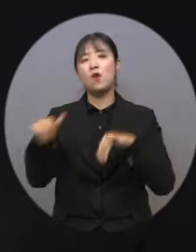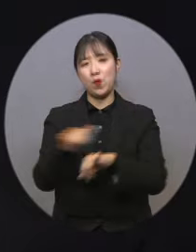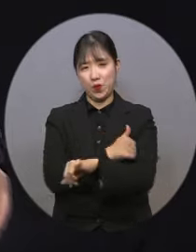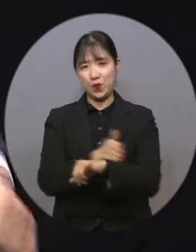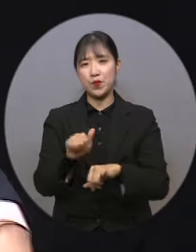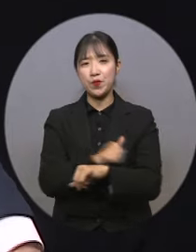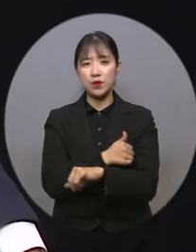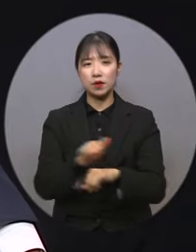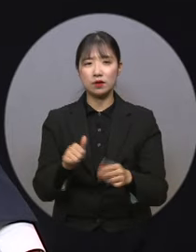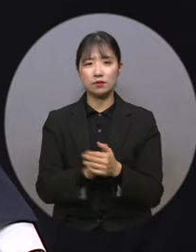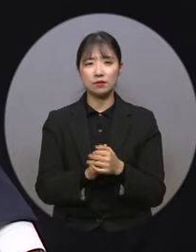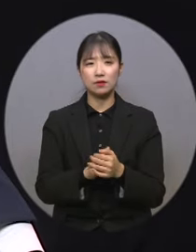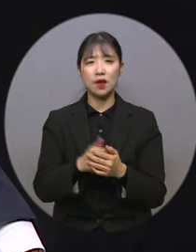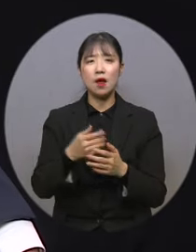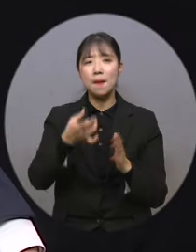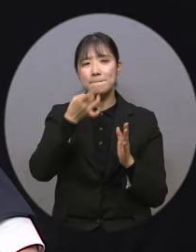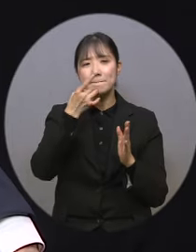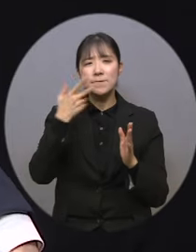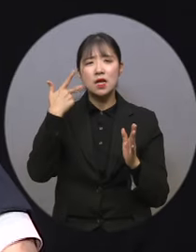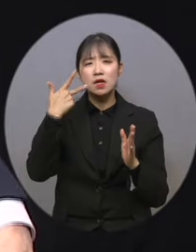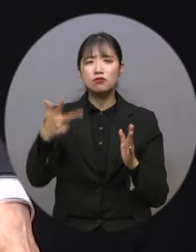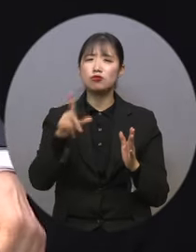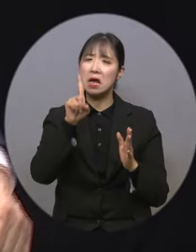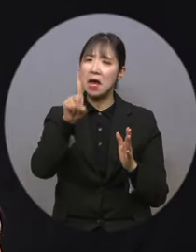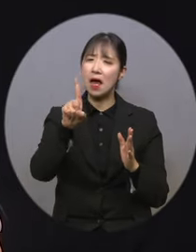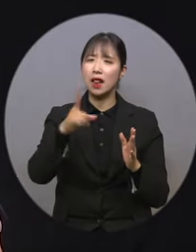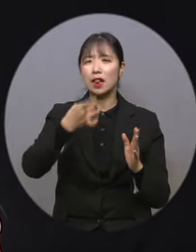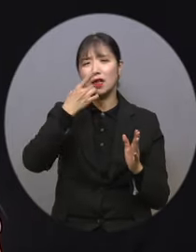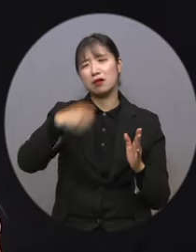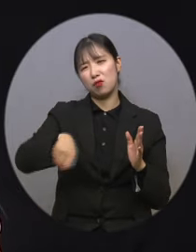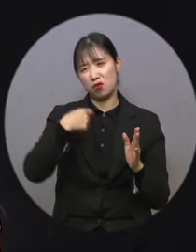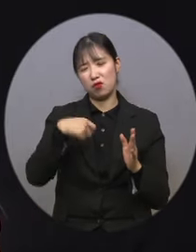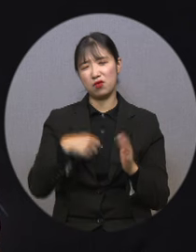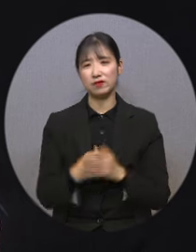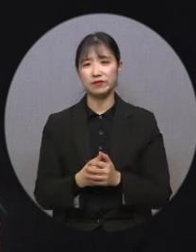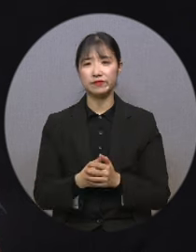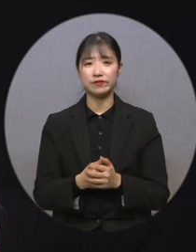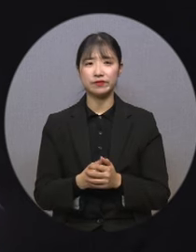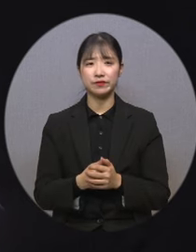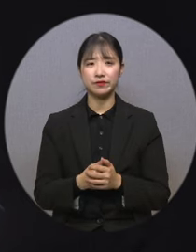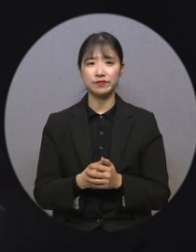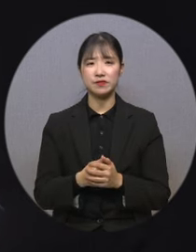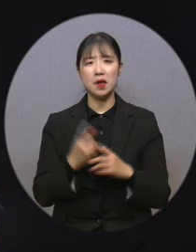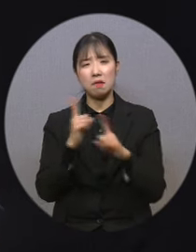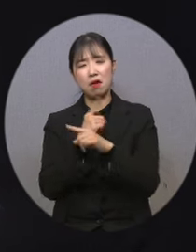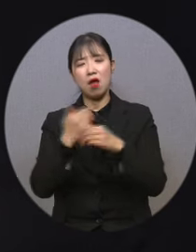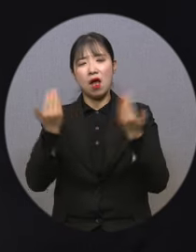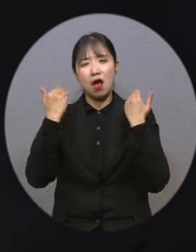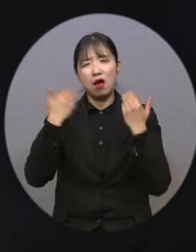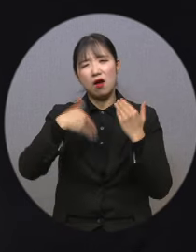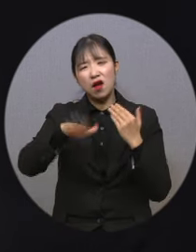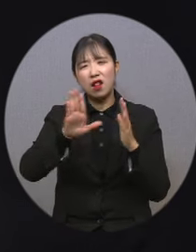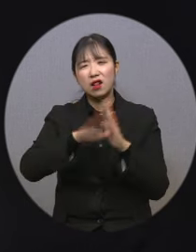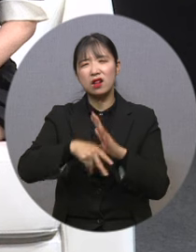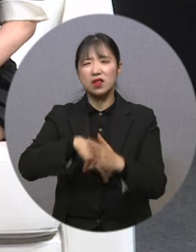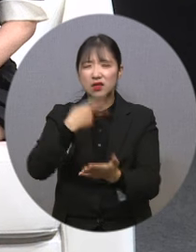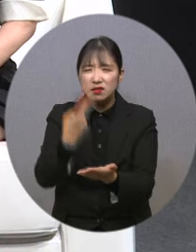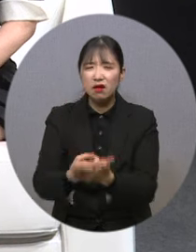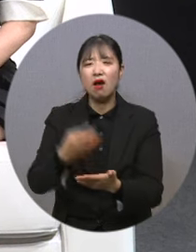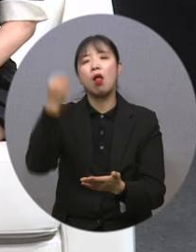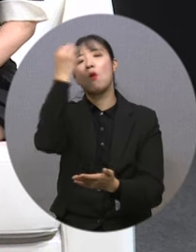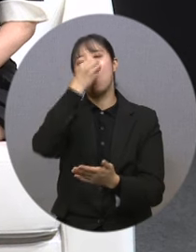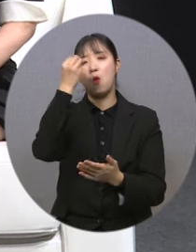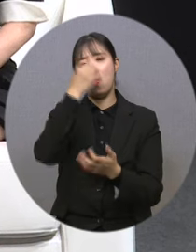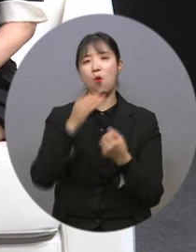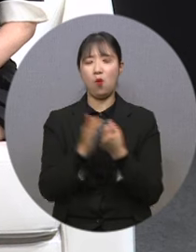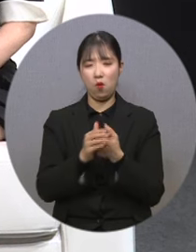그러면서 밥이 도통 일주일에 함께 정도 먹었어요 그러면 날기 학교가 다가서자 빠지고 쓰러지고 빈혈로